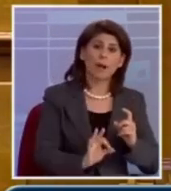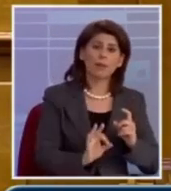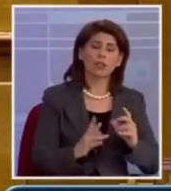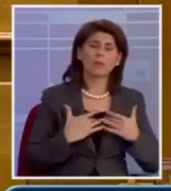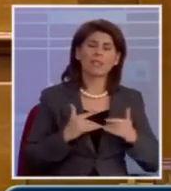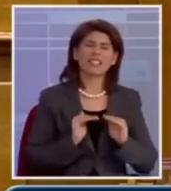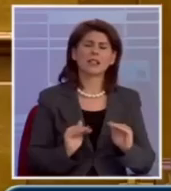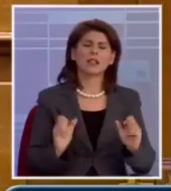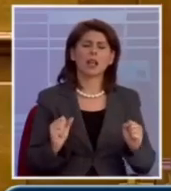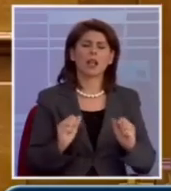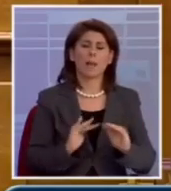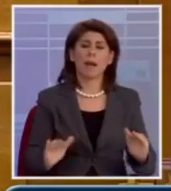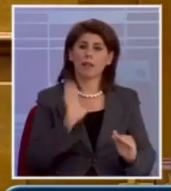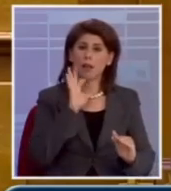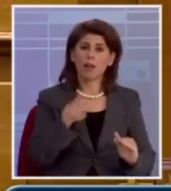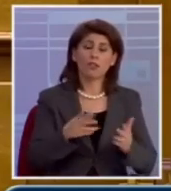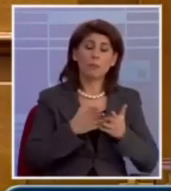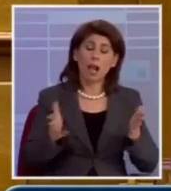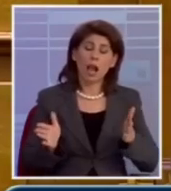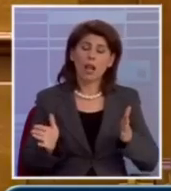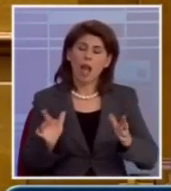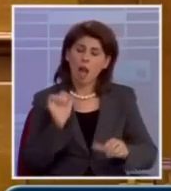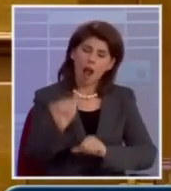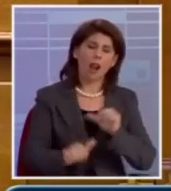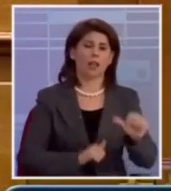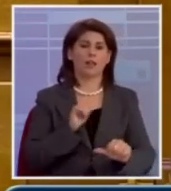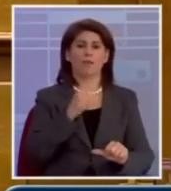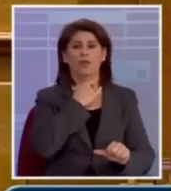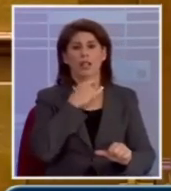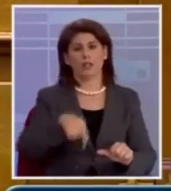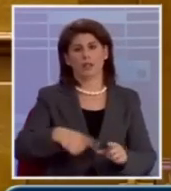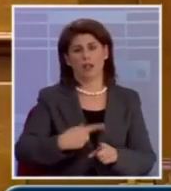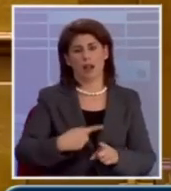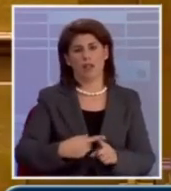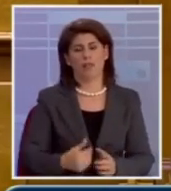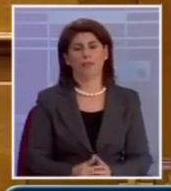ψύχρεμα και ειλικρινά αυτή τη μεγάλη μεταστροφή την οποία χρειάζεται ο τόπος.